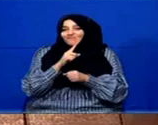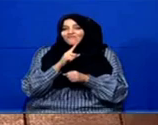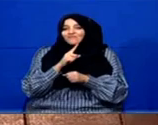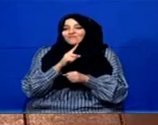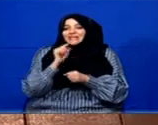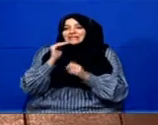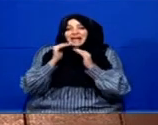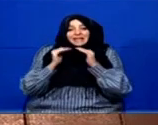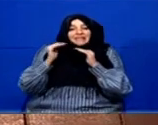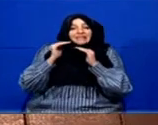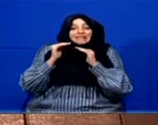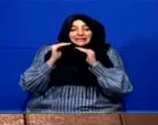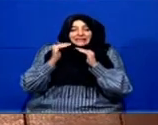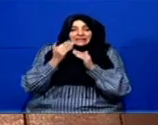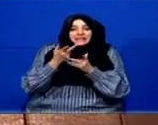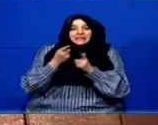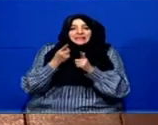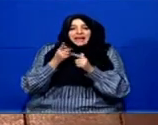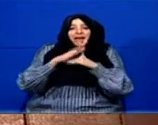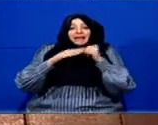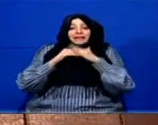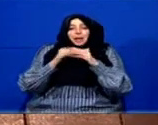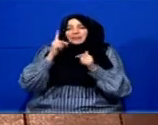المراحل الصعبه جدا